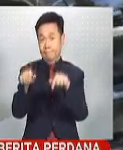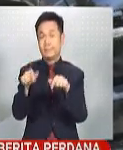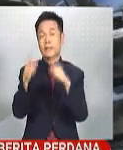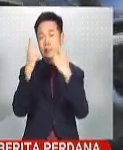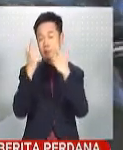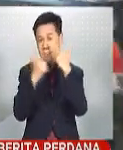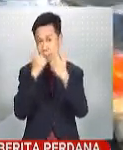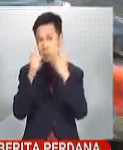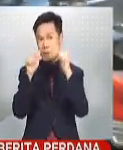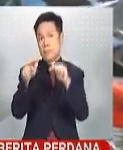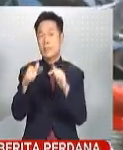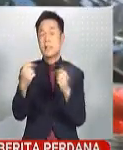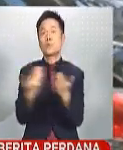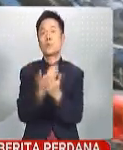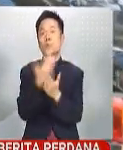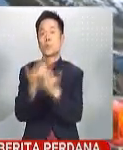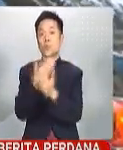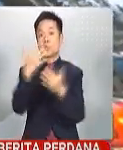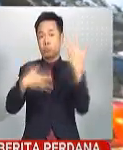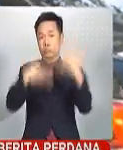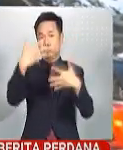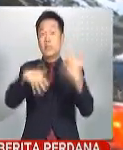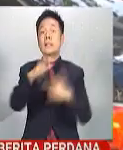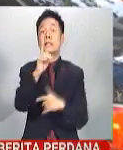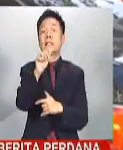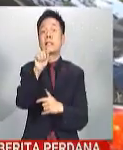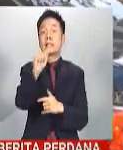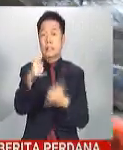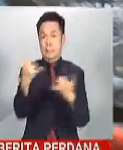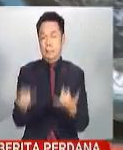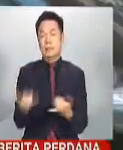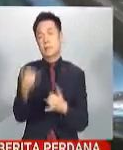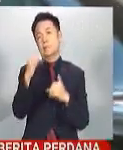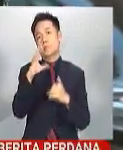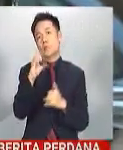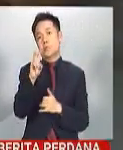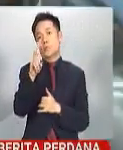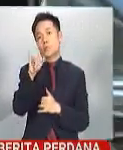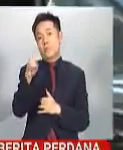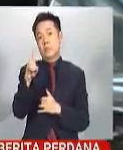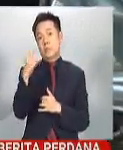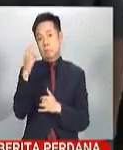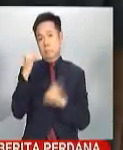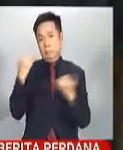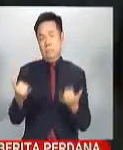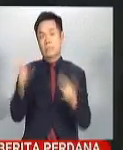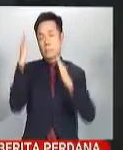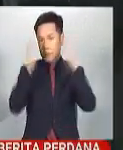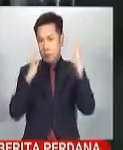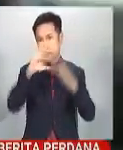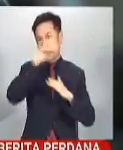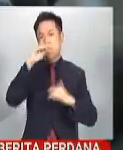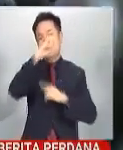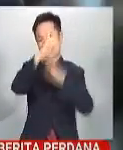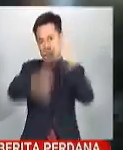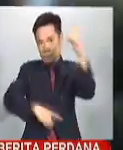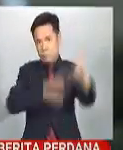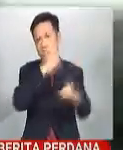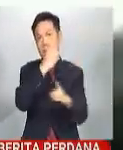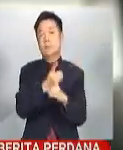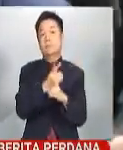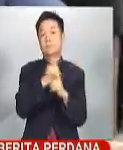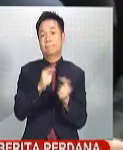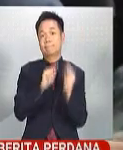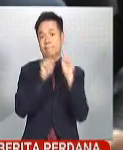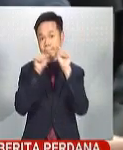melaporkan data perkembangan terkini kes COVID-19 di Malaysia dan di seluruh dunia. Ketibaan beliau di CPRC disambut